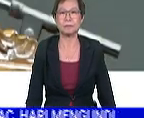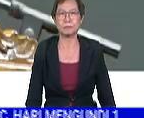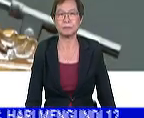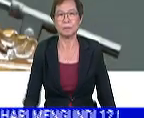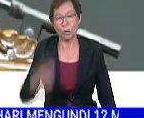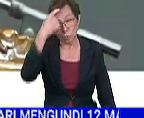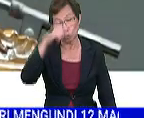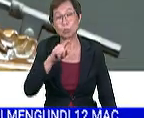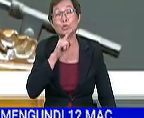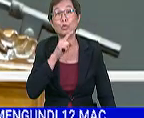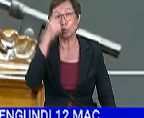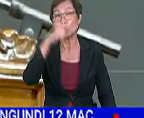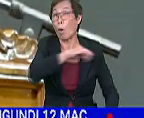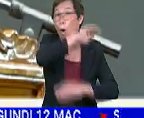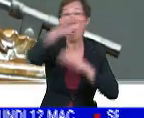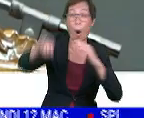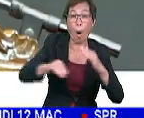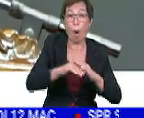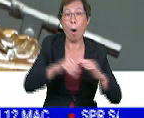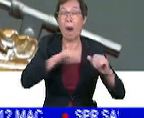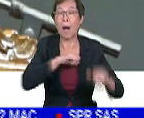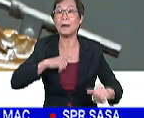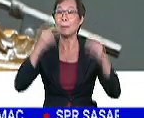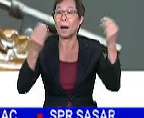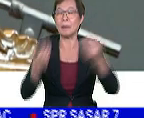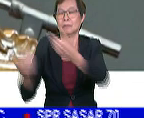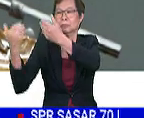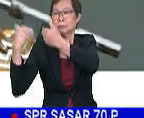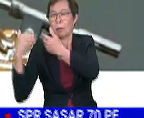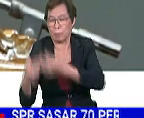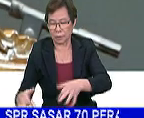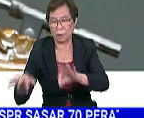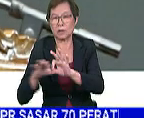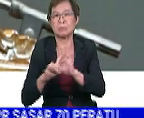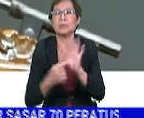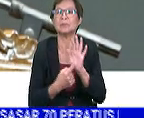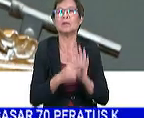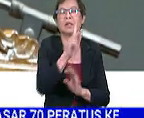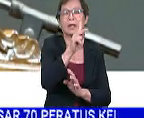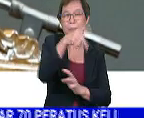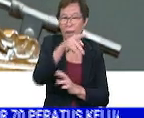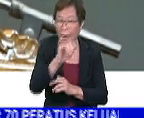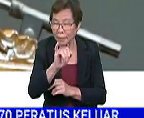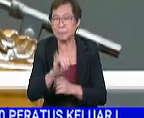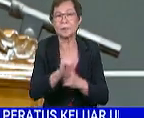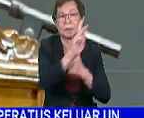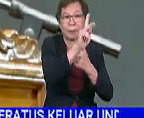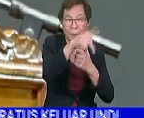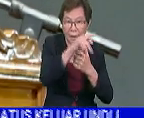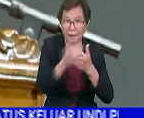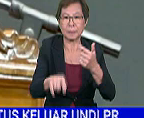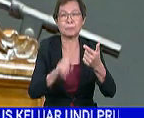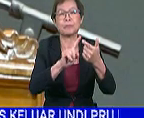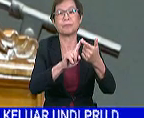bagi memastikan setiap ahli Majlis memainkan peranan yang penting petunjuk prestasi utama